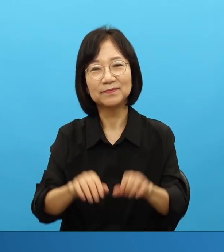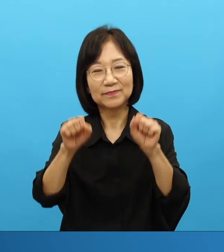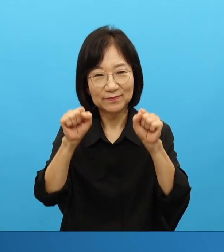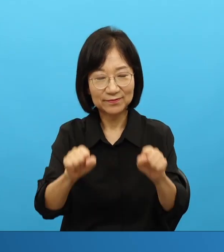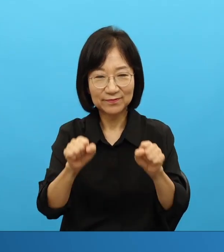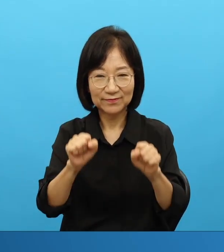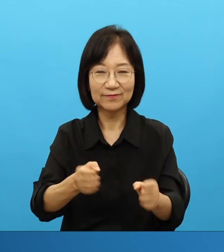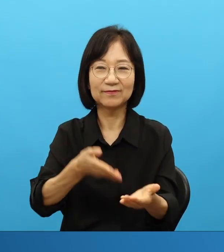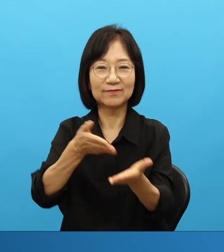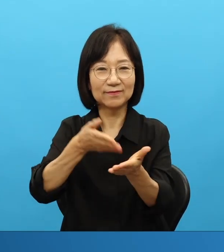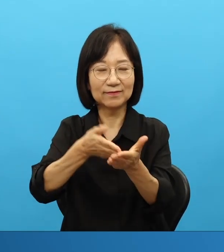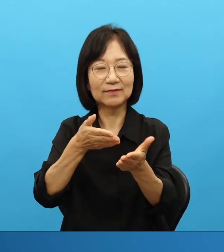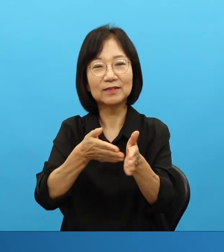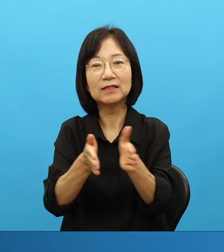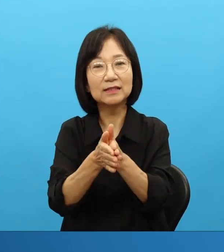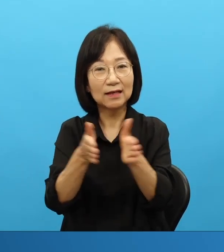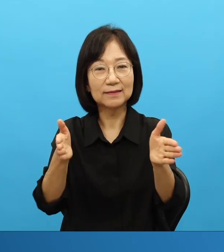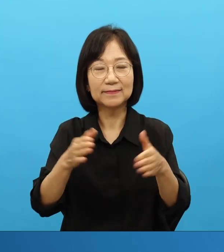안녕하십니까. RUTC 뉴스입니다.